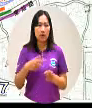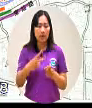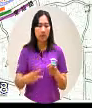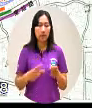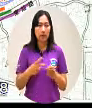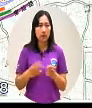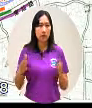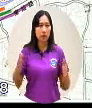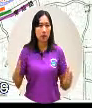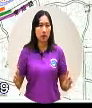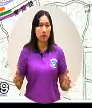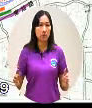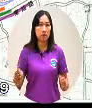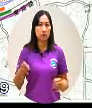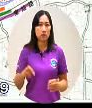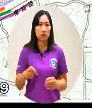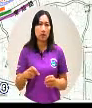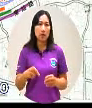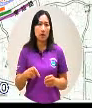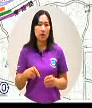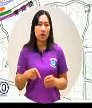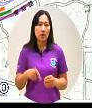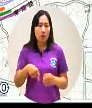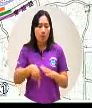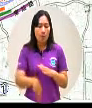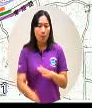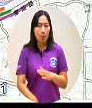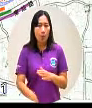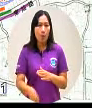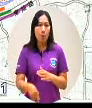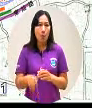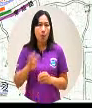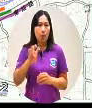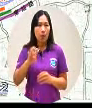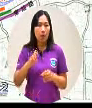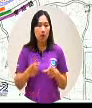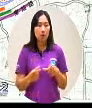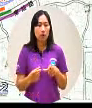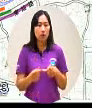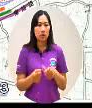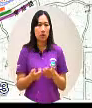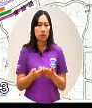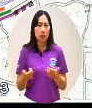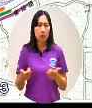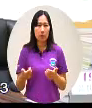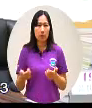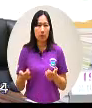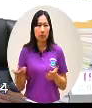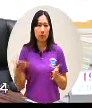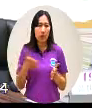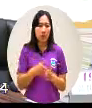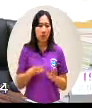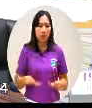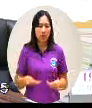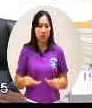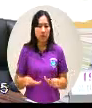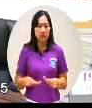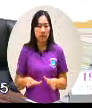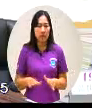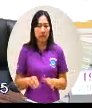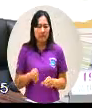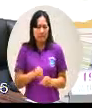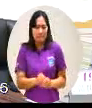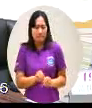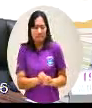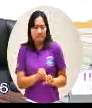加40公分，你讲经过三年，经过五年吼。他搞无啊多啊，水拢淹出来啊！吼，这是